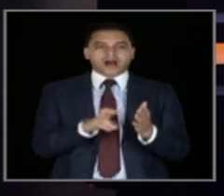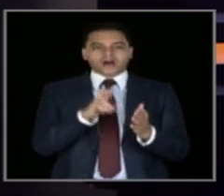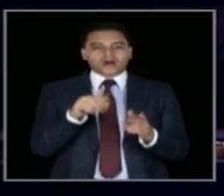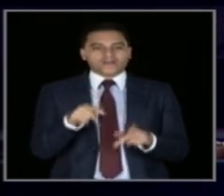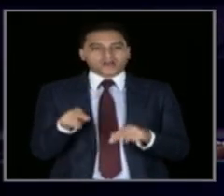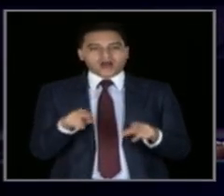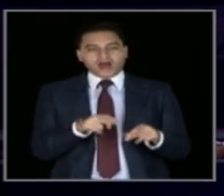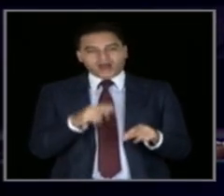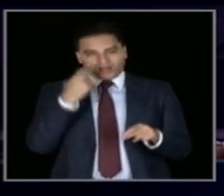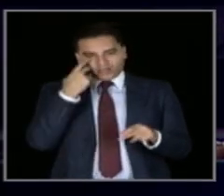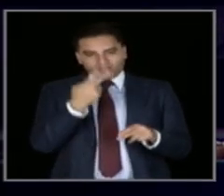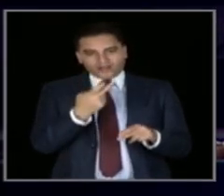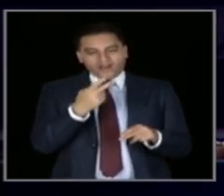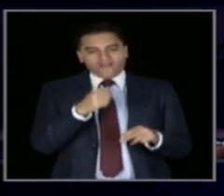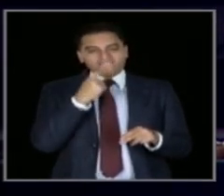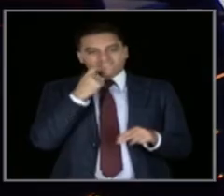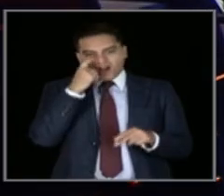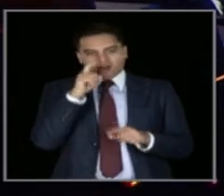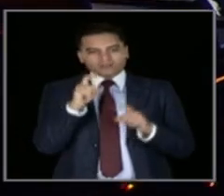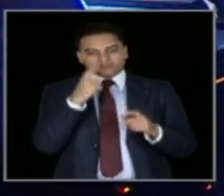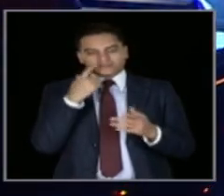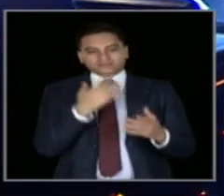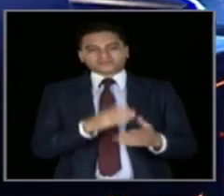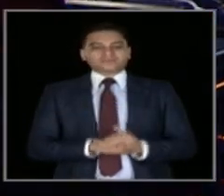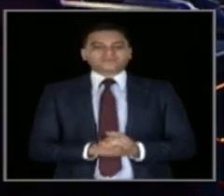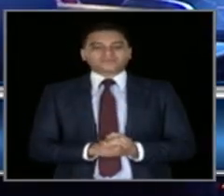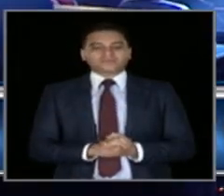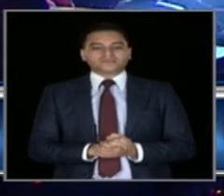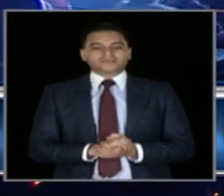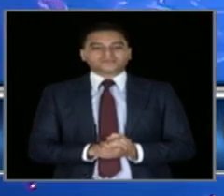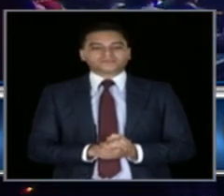الحلقة فنون، والسؤال هو: